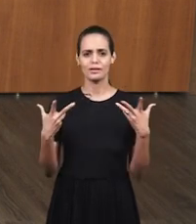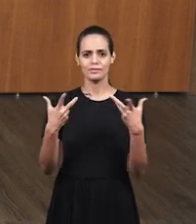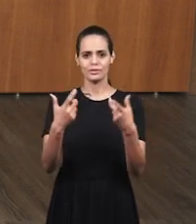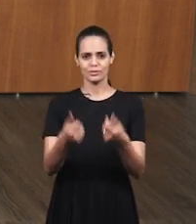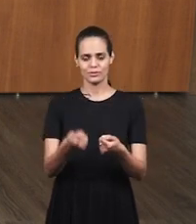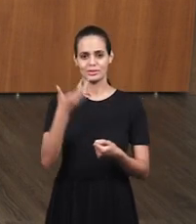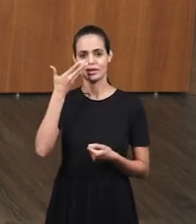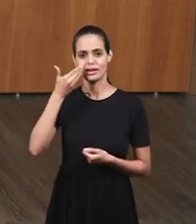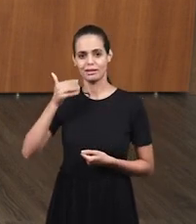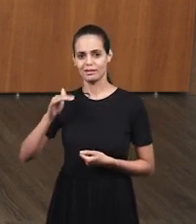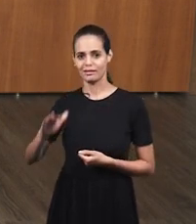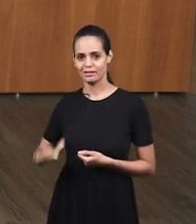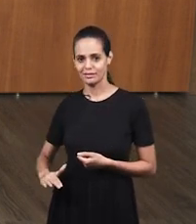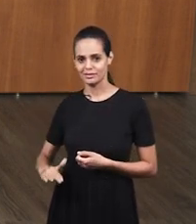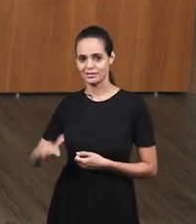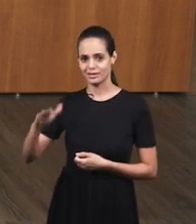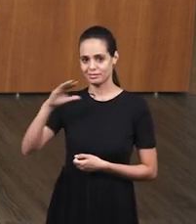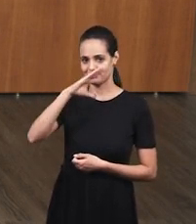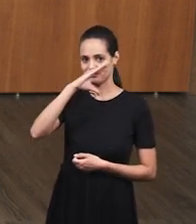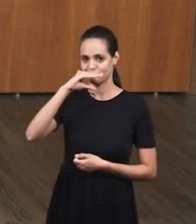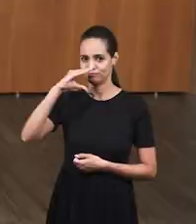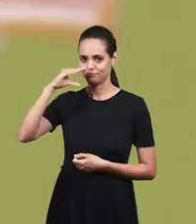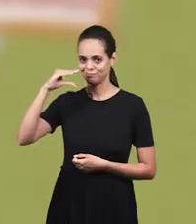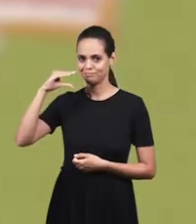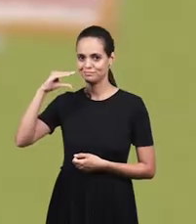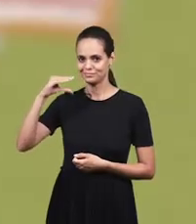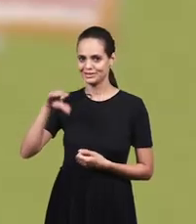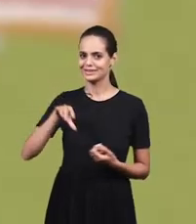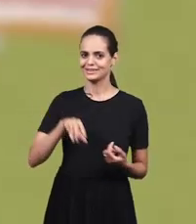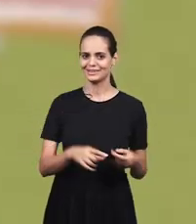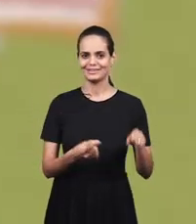даст введение в этот вопрос для детей и подростков.